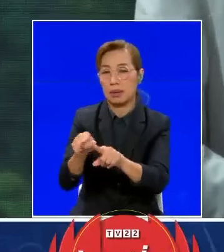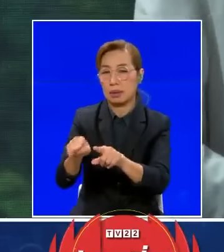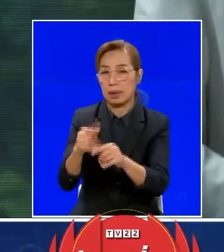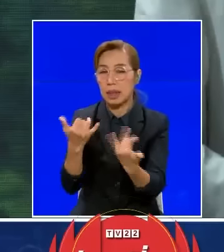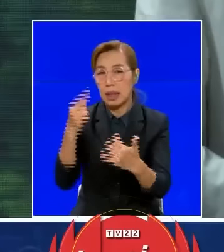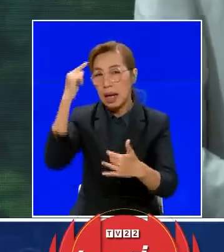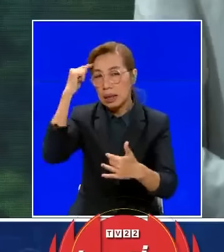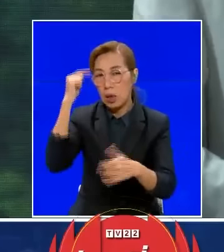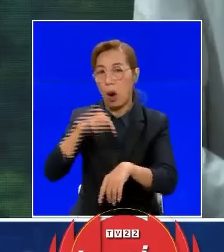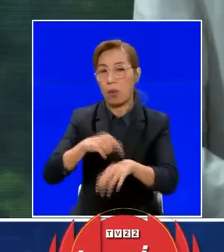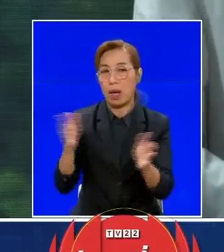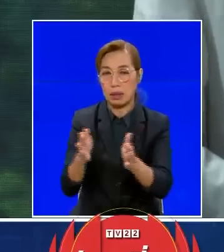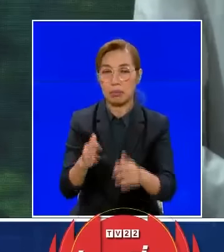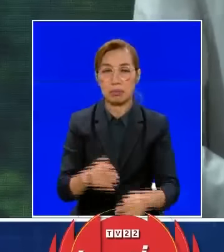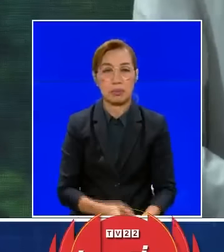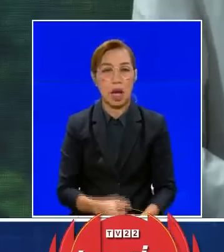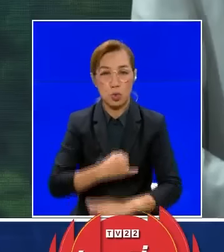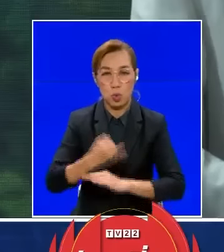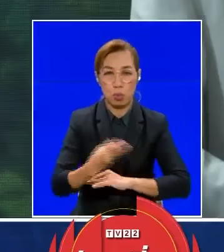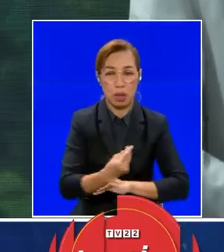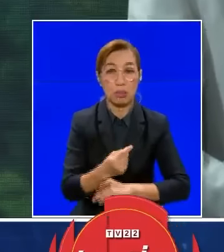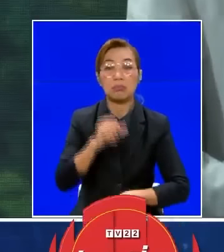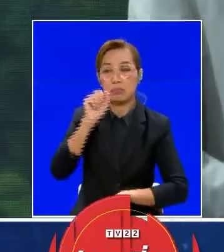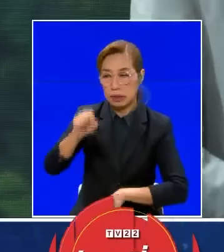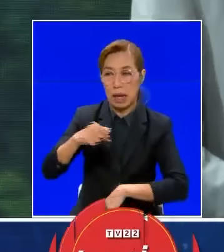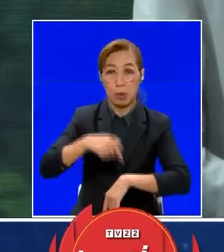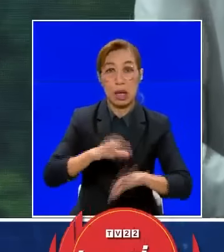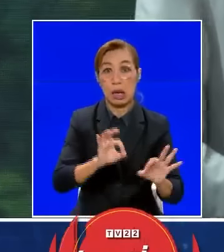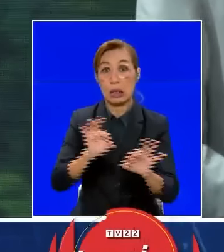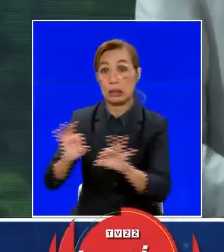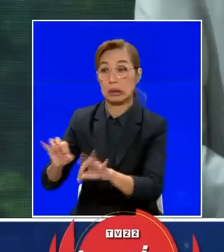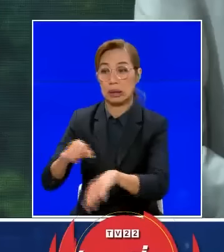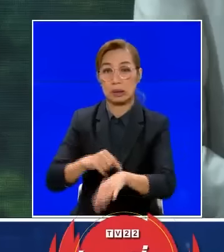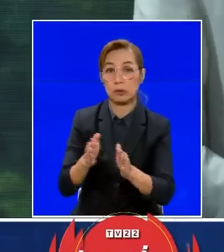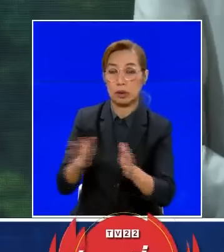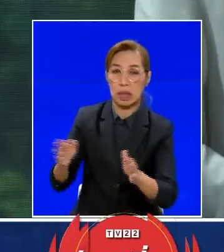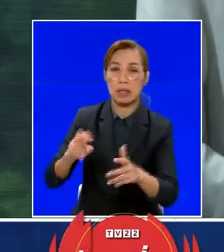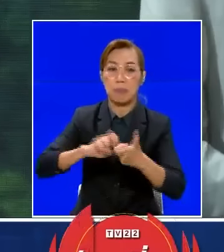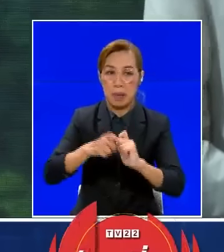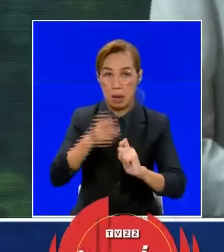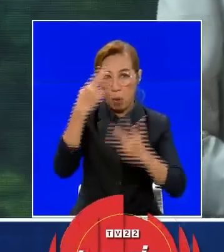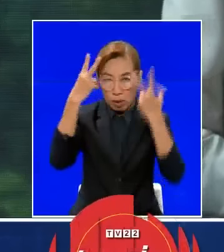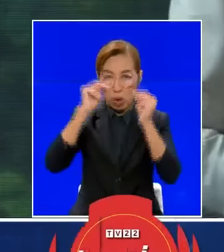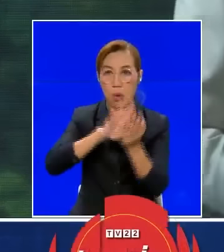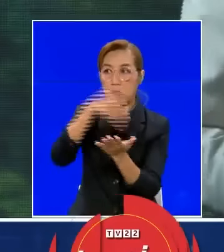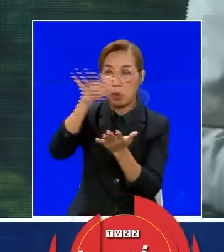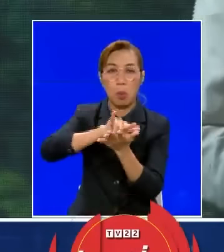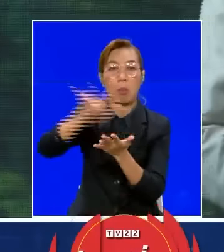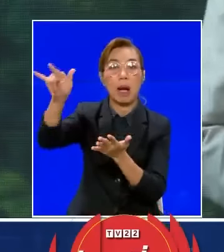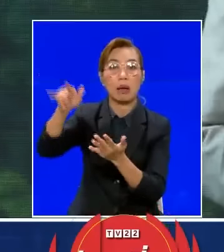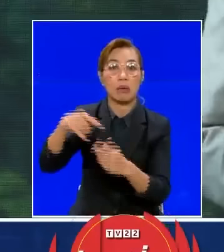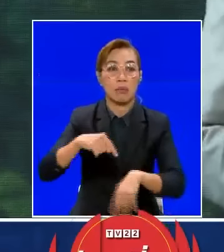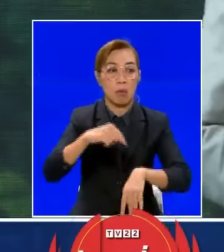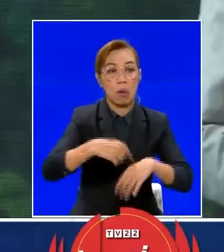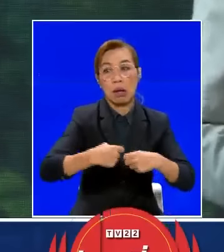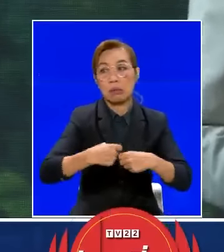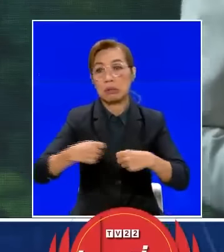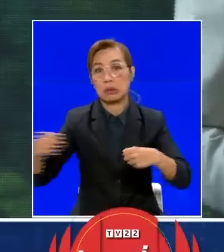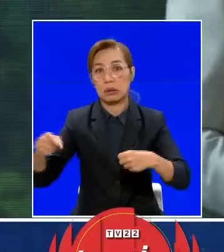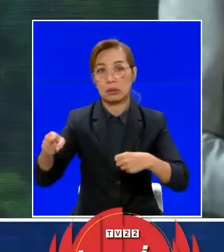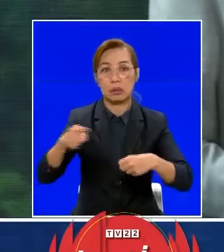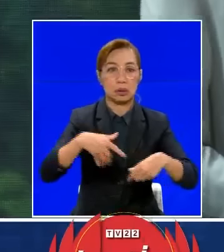จบ เพราะถ้ายาวมันจะมีประเด็นปัญหาอีก ะ นะฮะเดี๋ยวท่านนายกจะไปต่างประเทศอีกเนี่ยแล้วถ้าเกิดสมมติมันจะยาวไปมันจะกลายเป็น